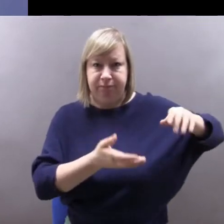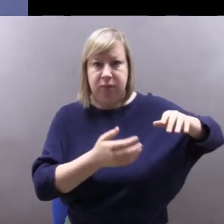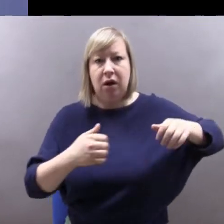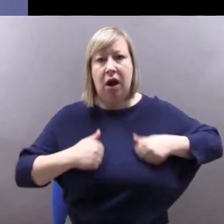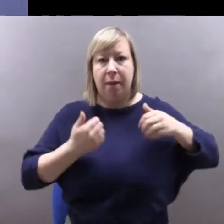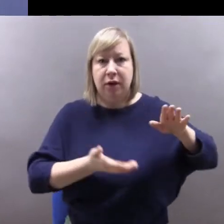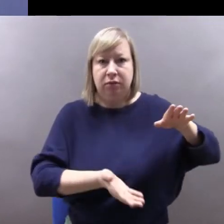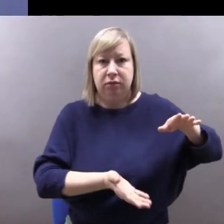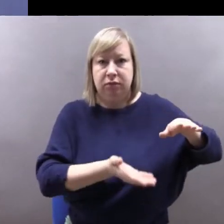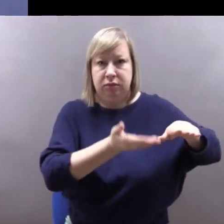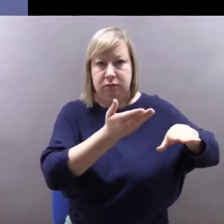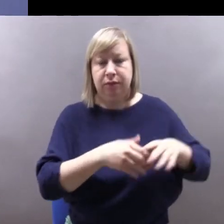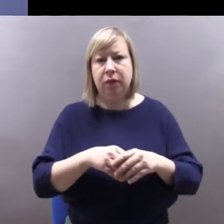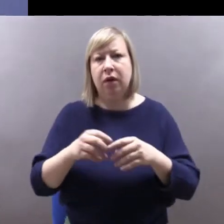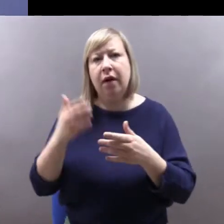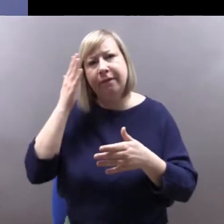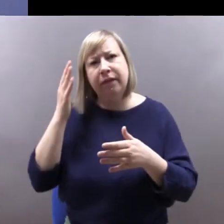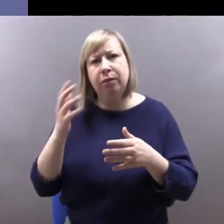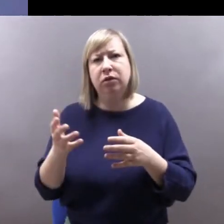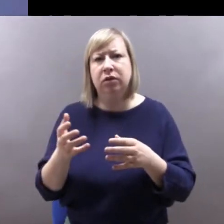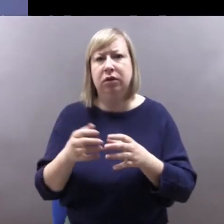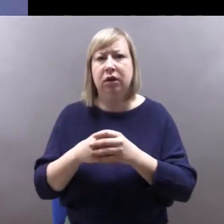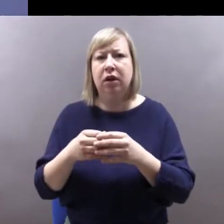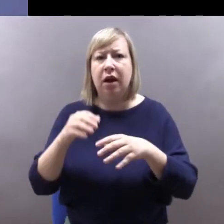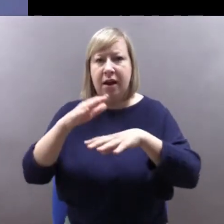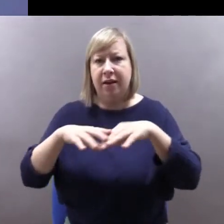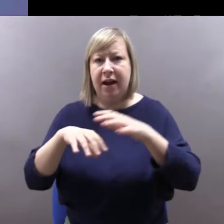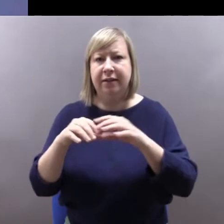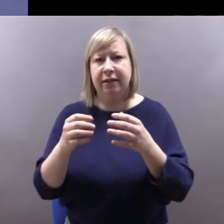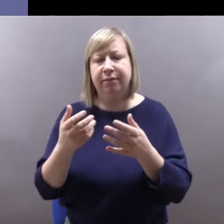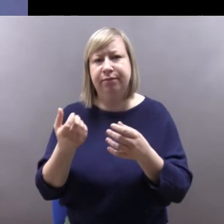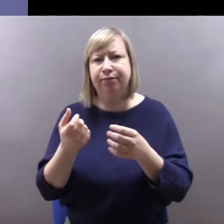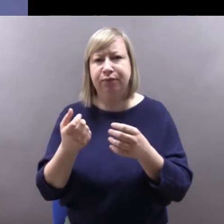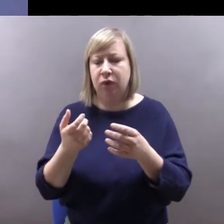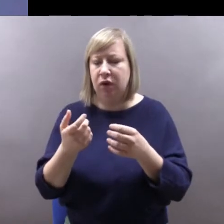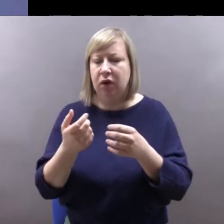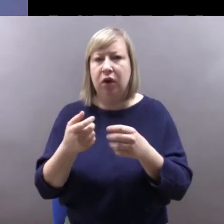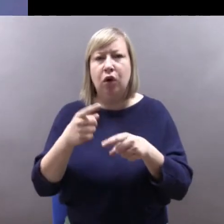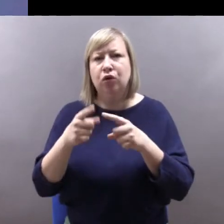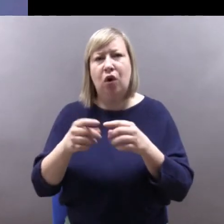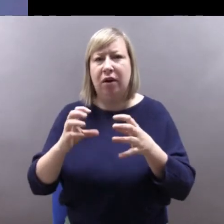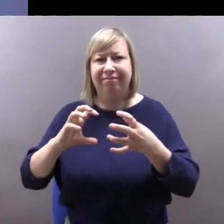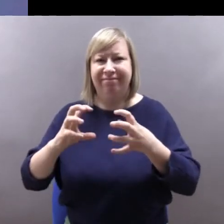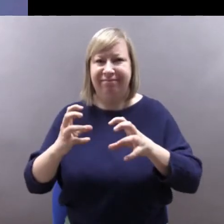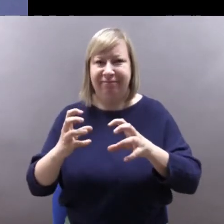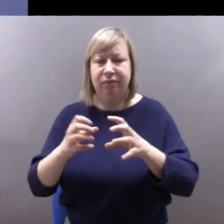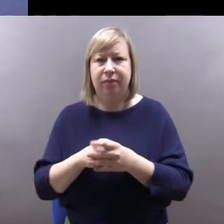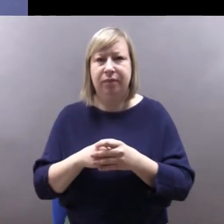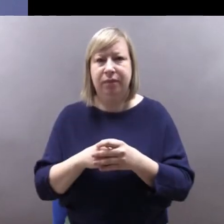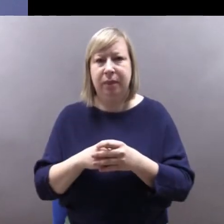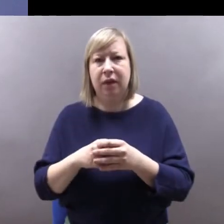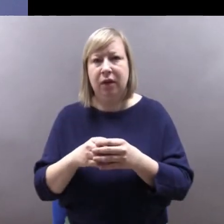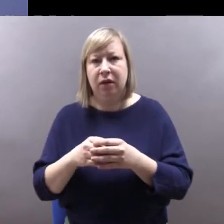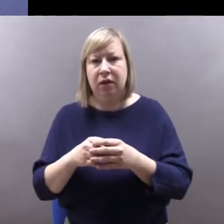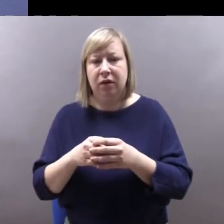to wygląda u ciebie? Bo wiemy, że masz nie do końca sprawne ręce. Jedna jest lepsza,